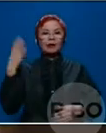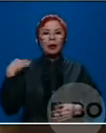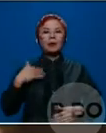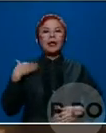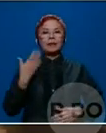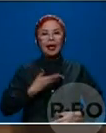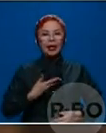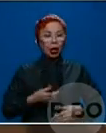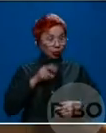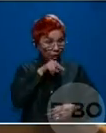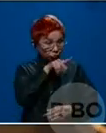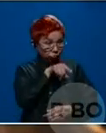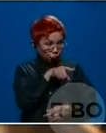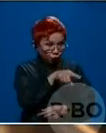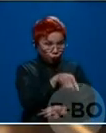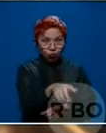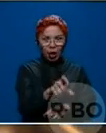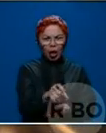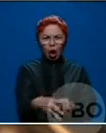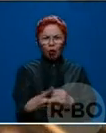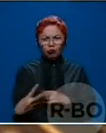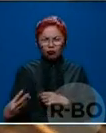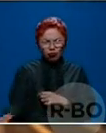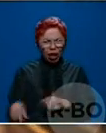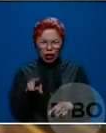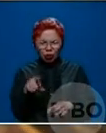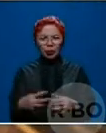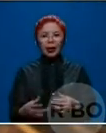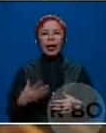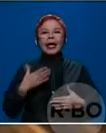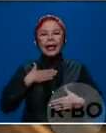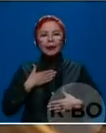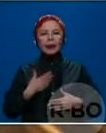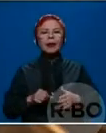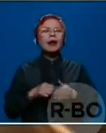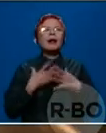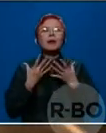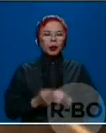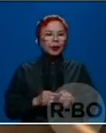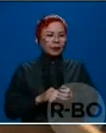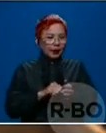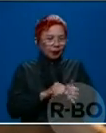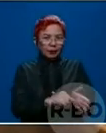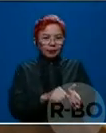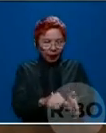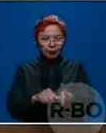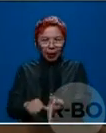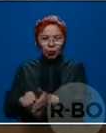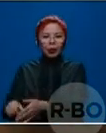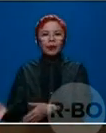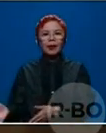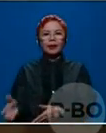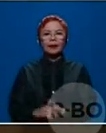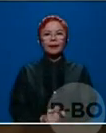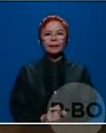bergelat ke lapangan ke daerah-daerah yang sangat e sulit hidupnya maka kami benar-benar ingin menghadirkan jawaban untuk mereka semua